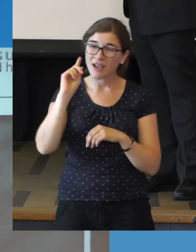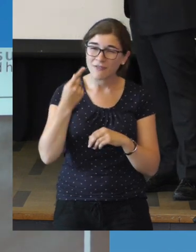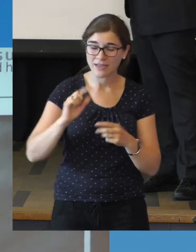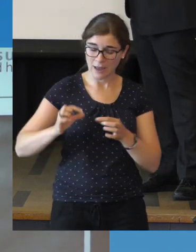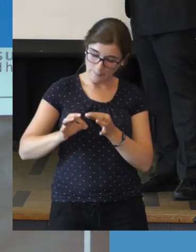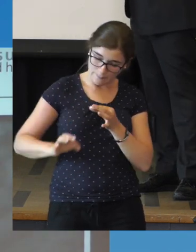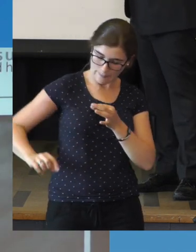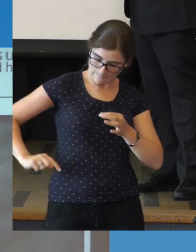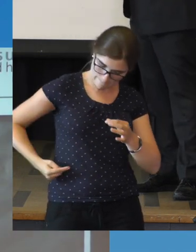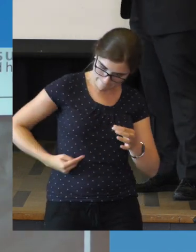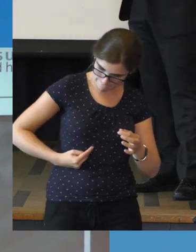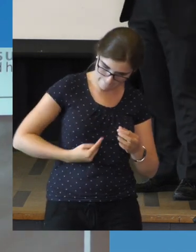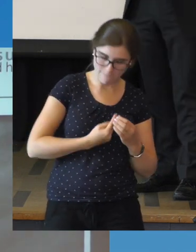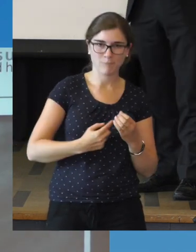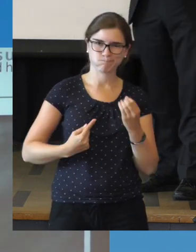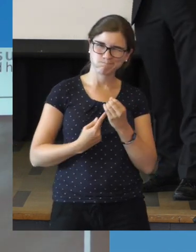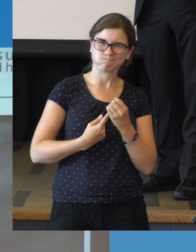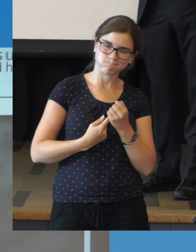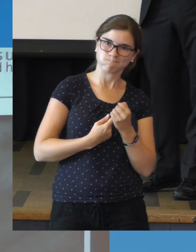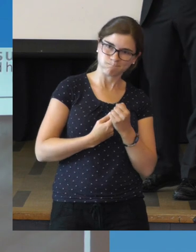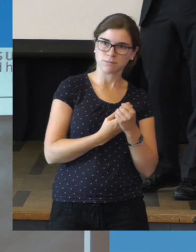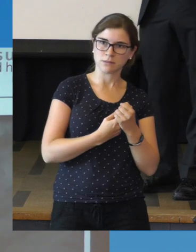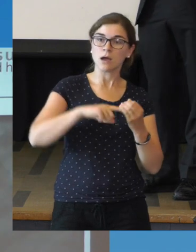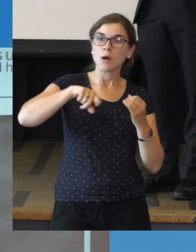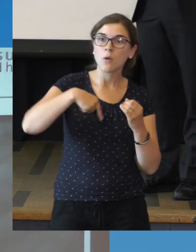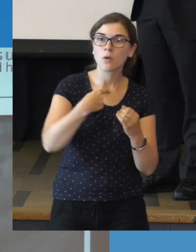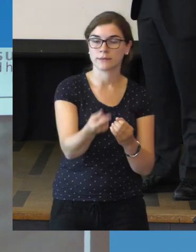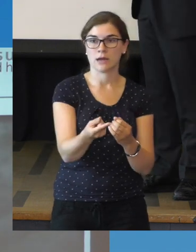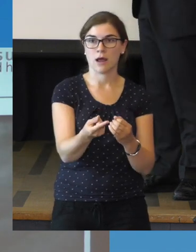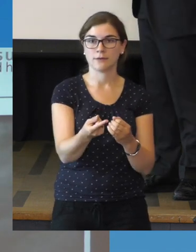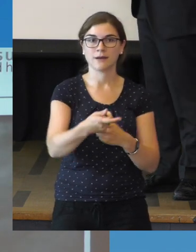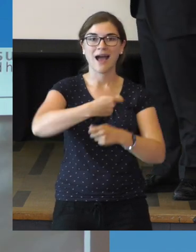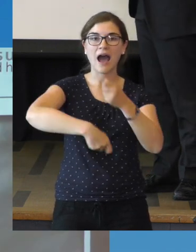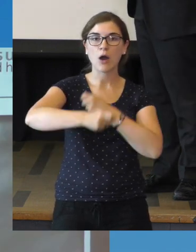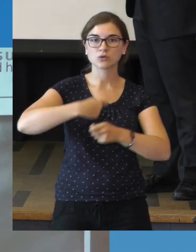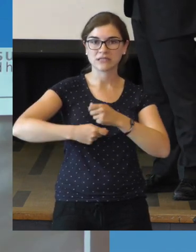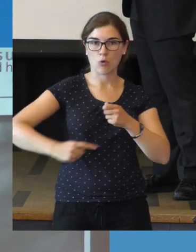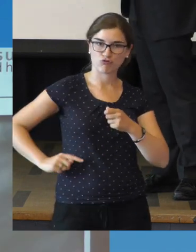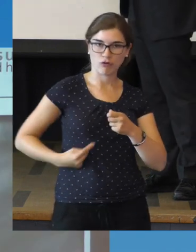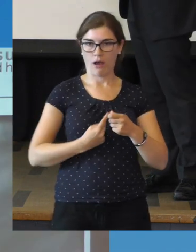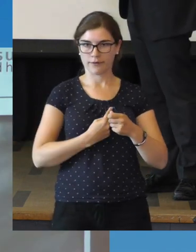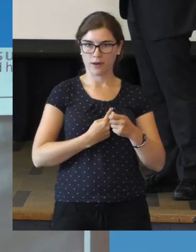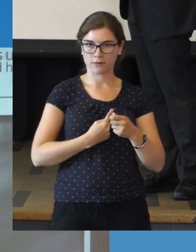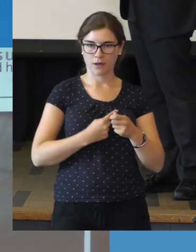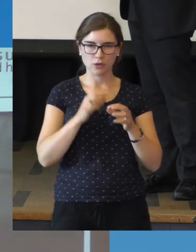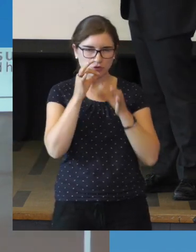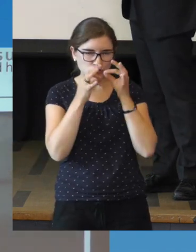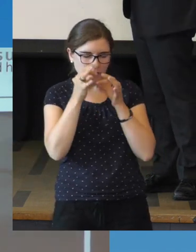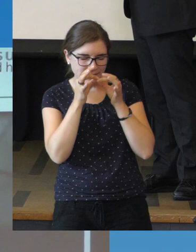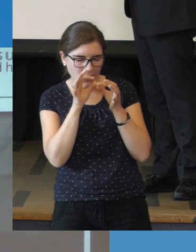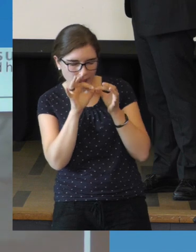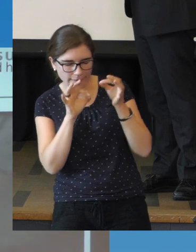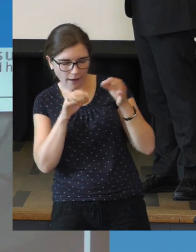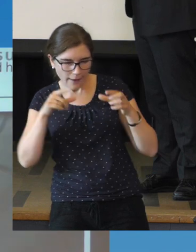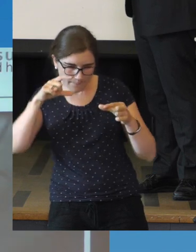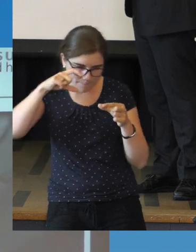dünnen Draht durch das verkalkte Gefäß durchkommen. Und dann legen wir über einen Austauschkatheter einen bestimmten Draht ein. Und darüber